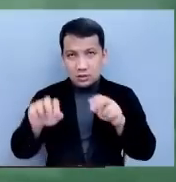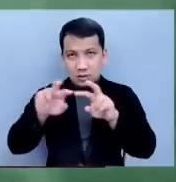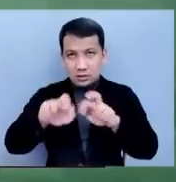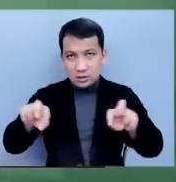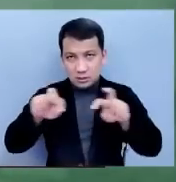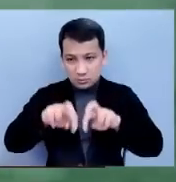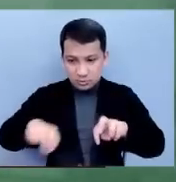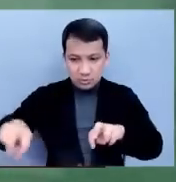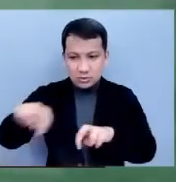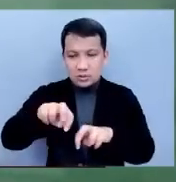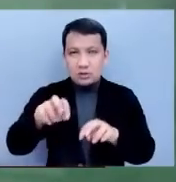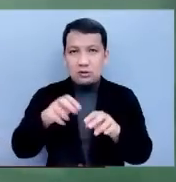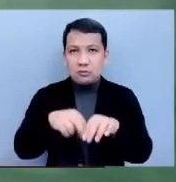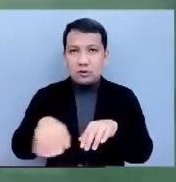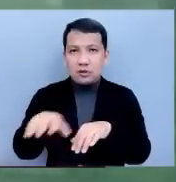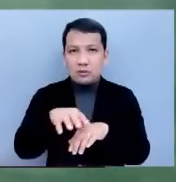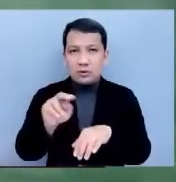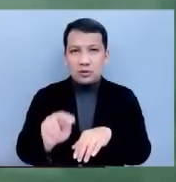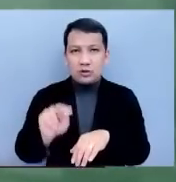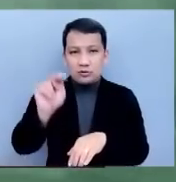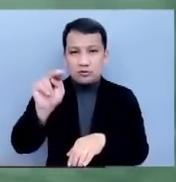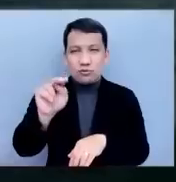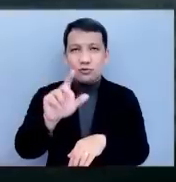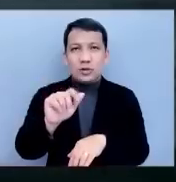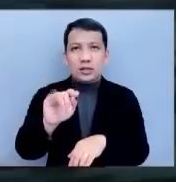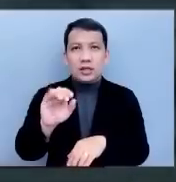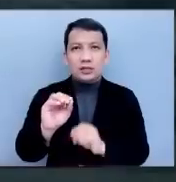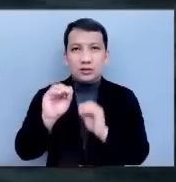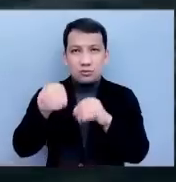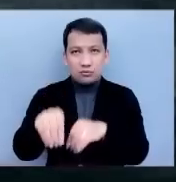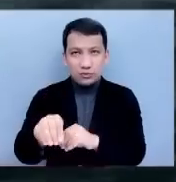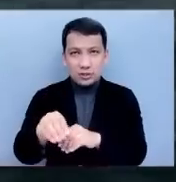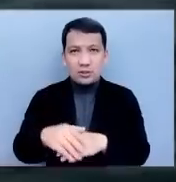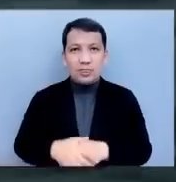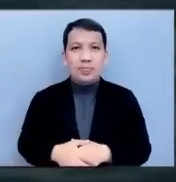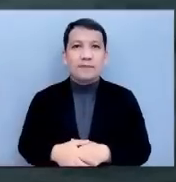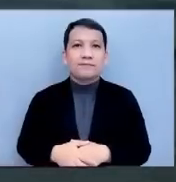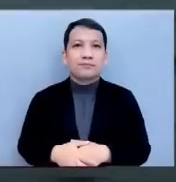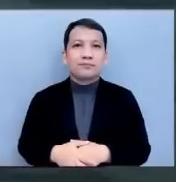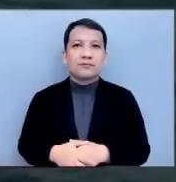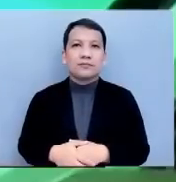ng mga otoridad sa North Atlantic Ocean.